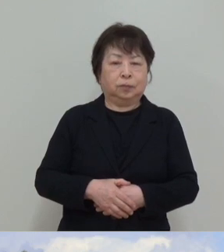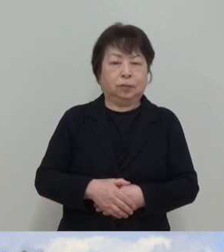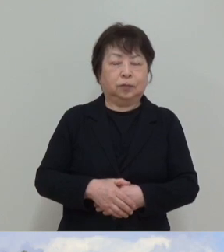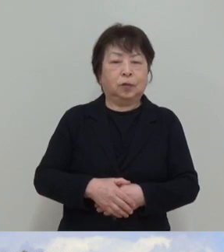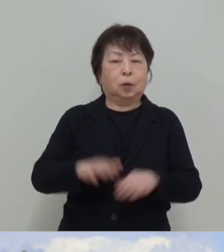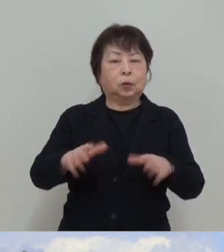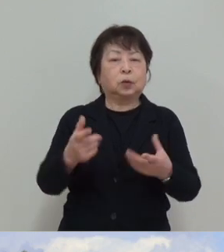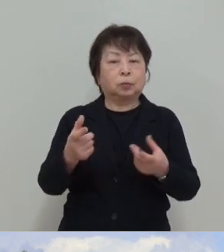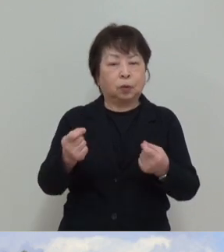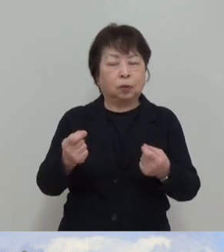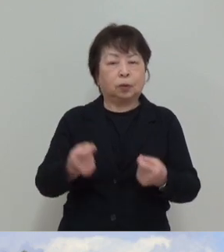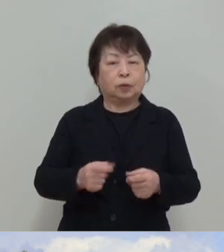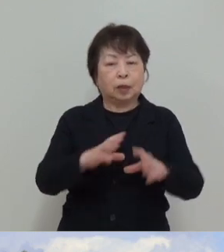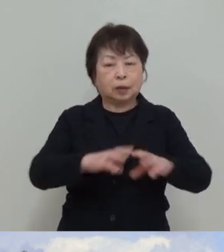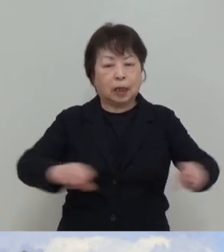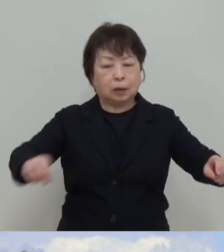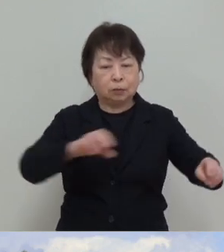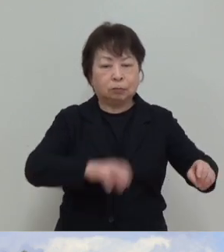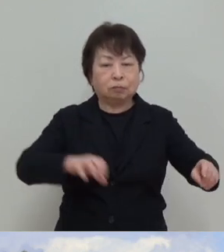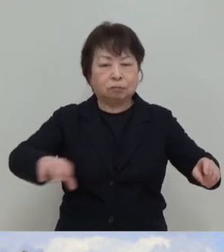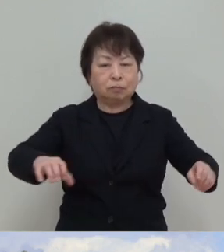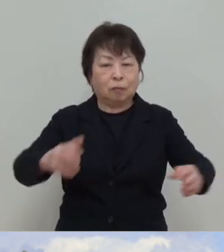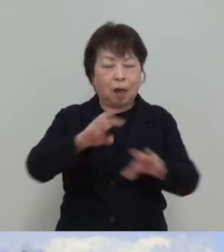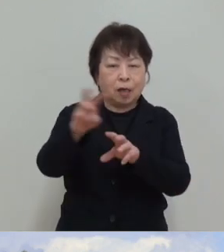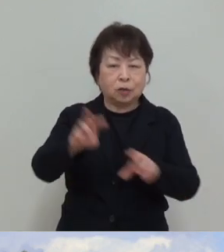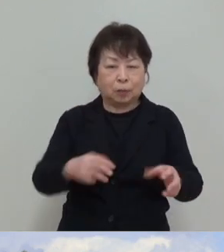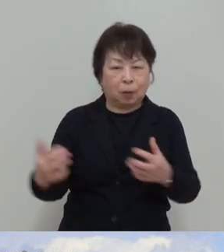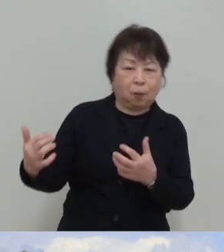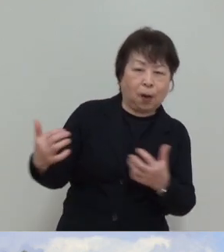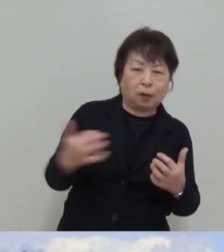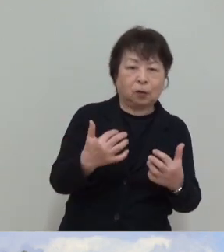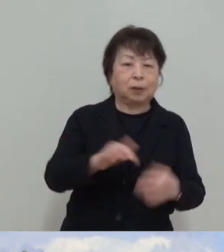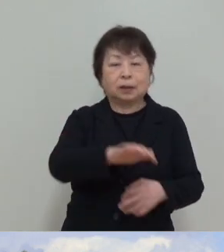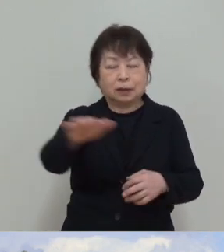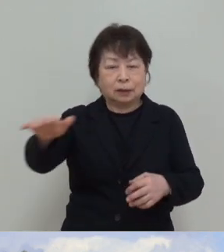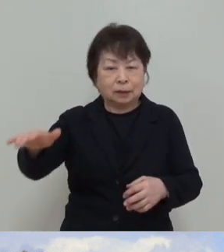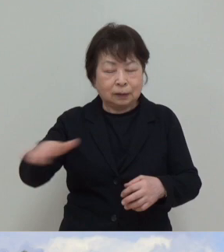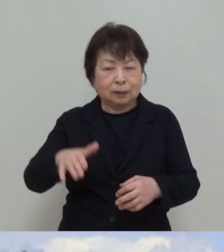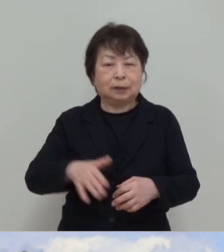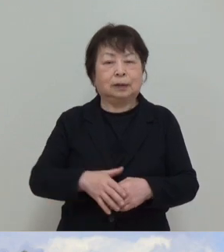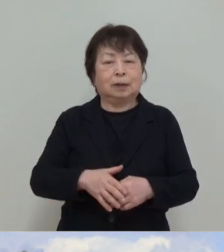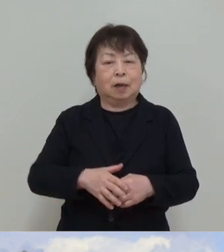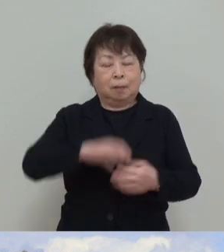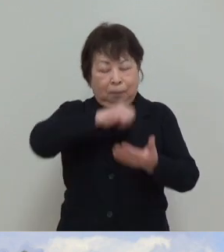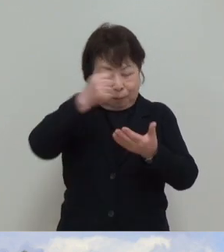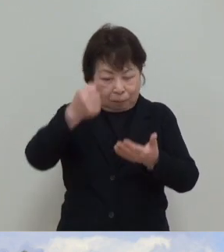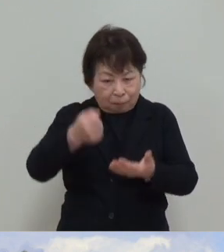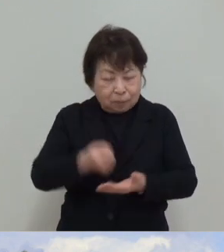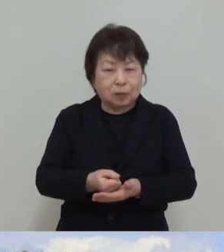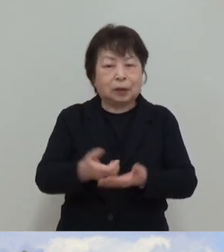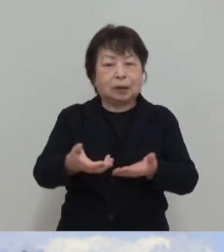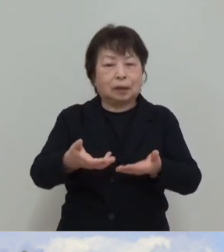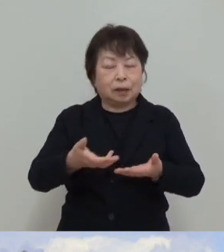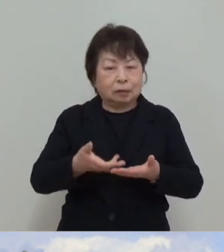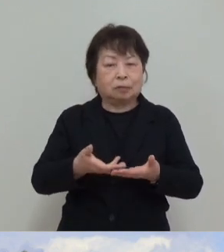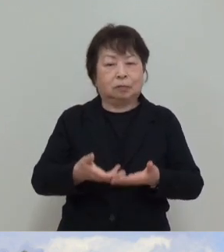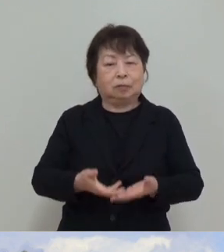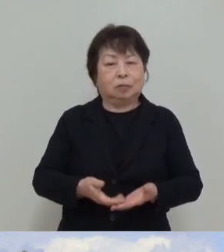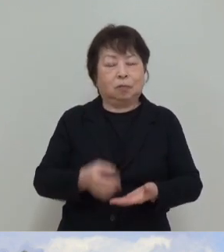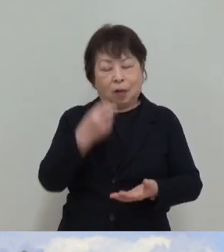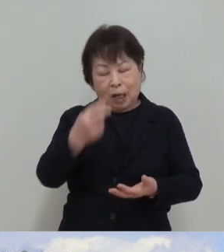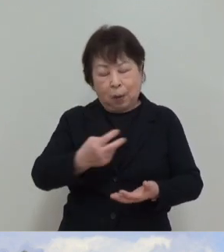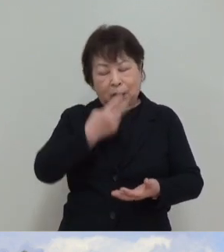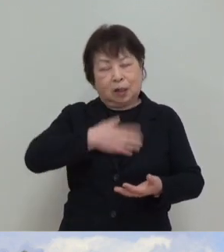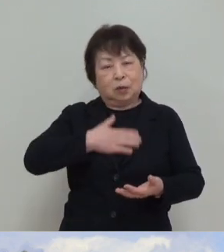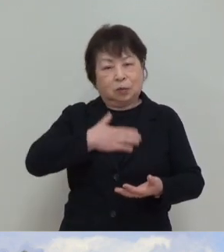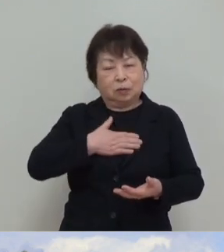今年も全国の遠州森の茶ファンの皆さんに満足していただける、香りよ